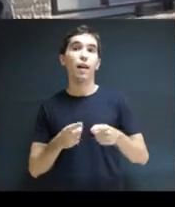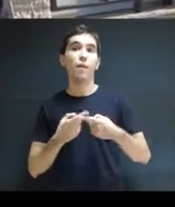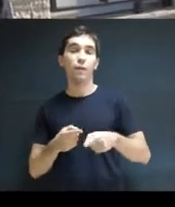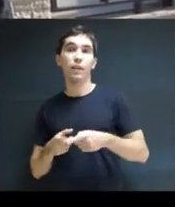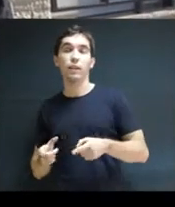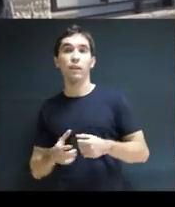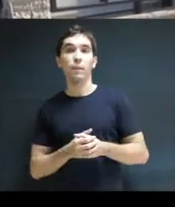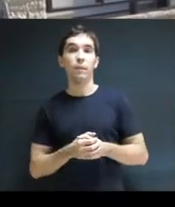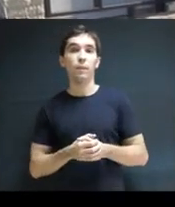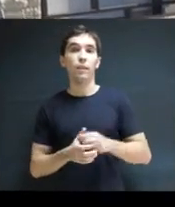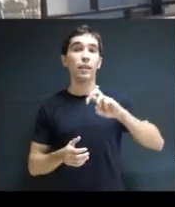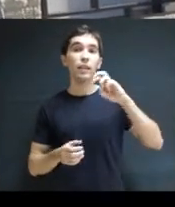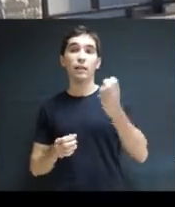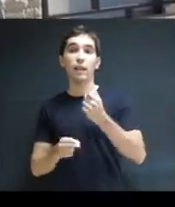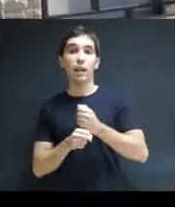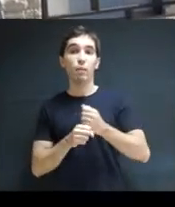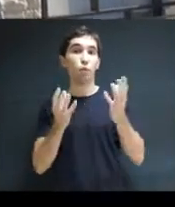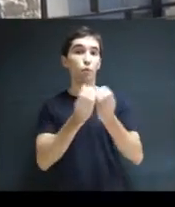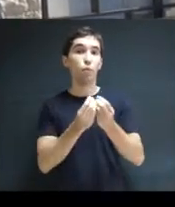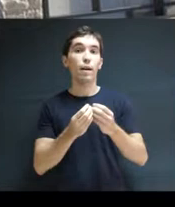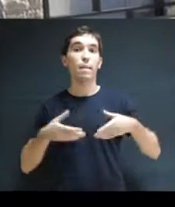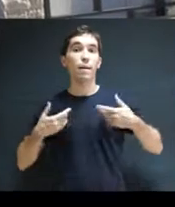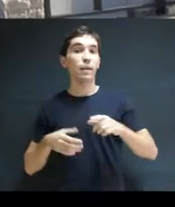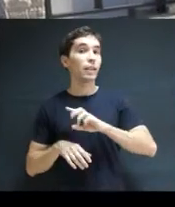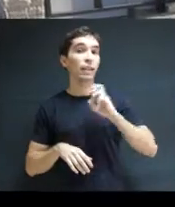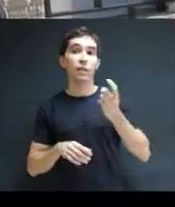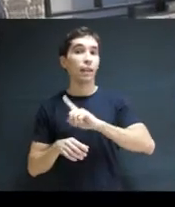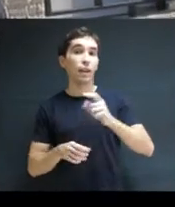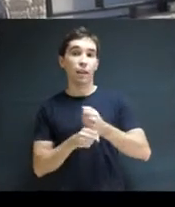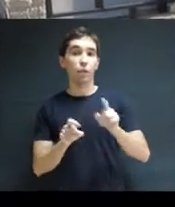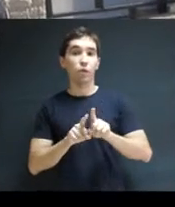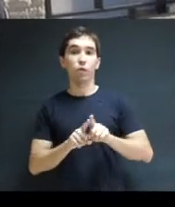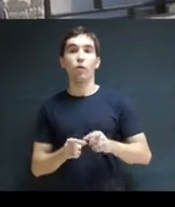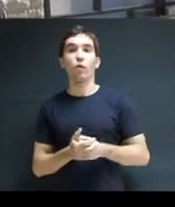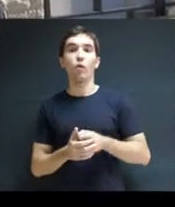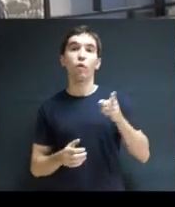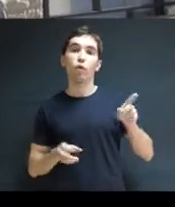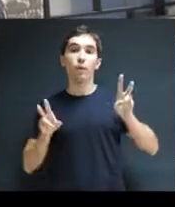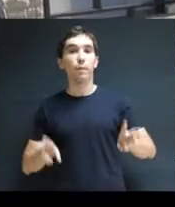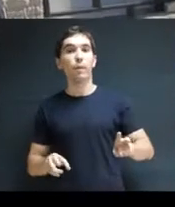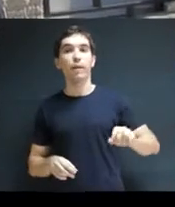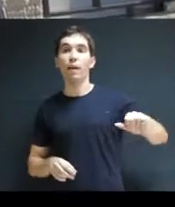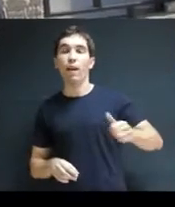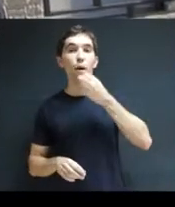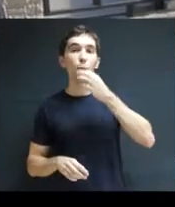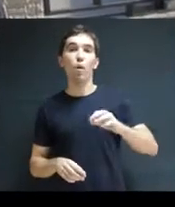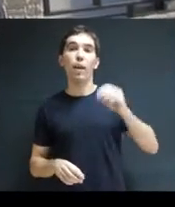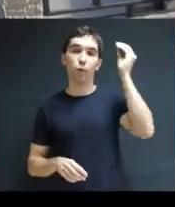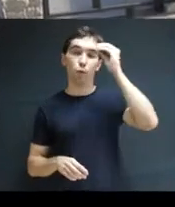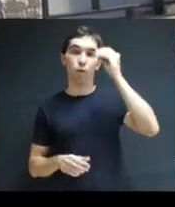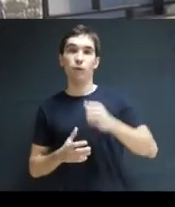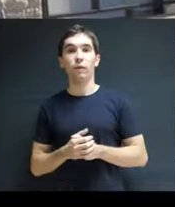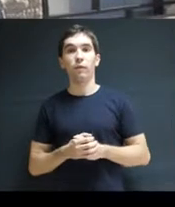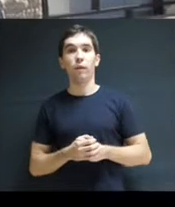Znači svi radimo s mladima, ali ne na isti način. I to mi je zapravo možda i najvrijednije iskustvo, zato